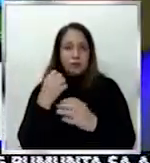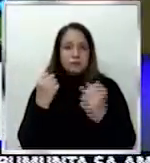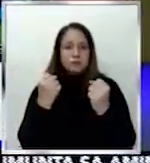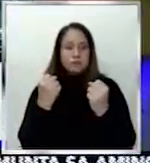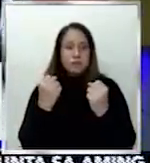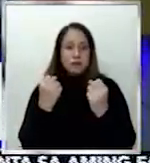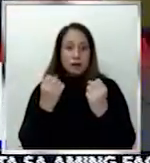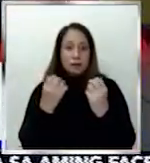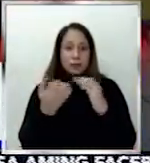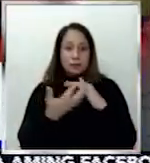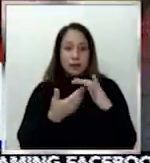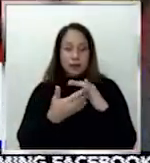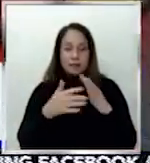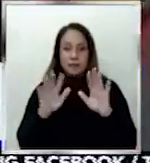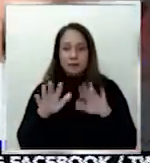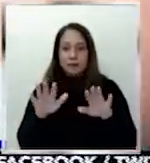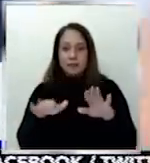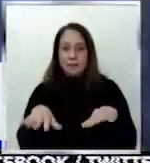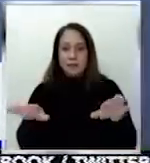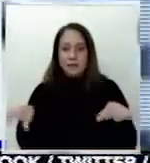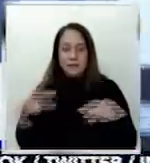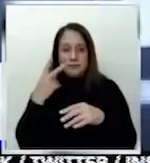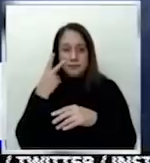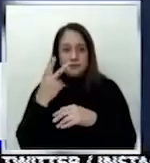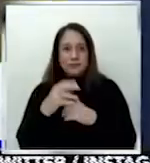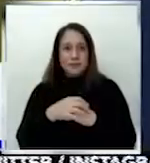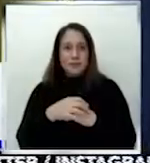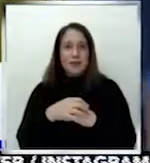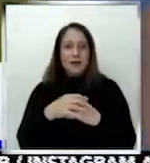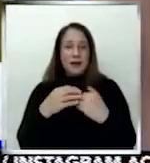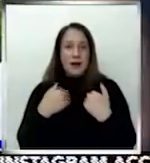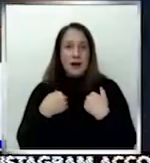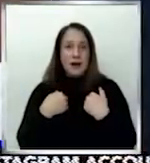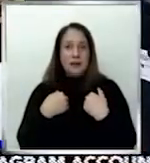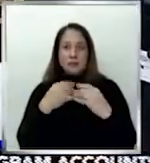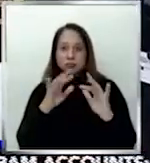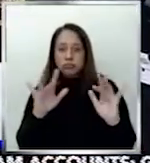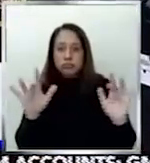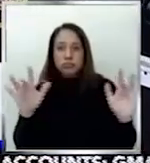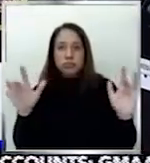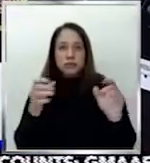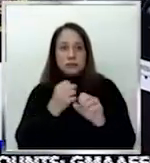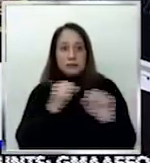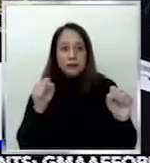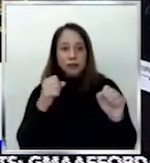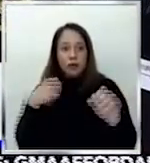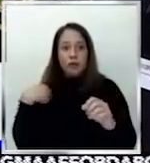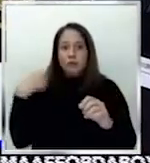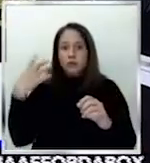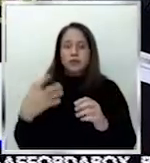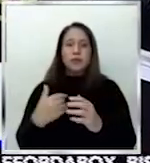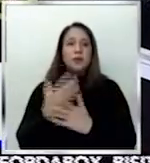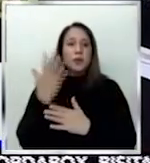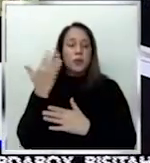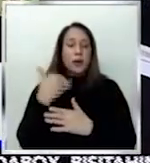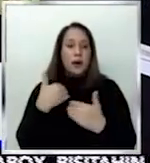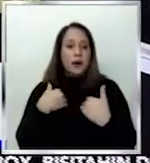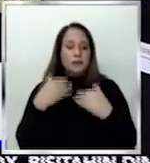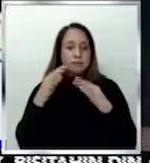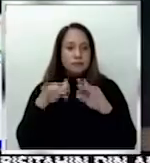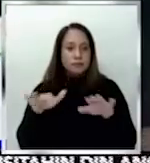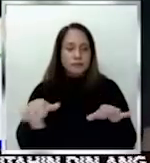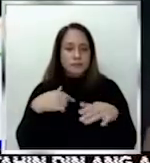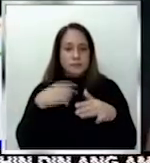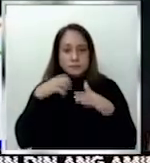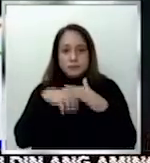customer puro bata. Napansin natin merong wala na safety officer kasi may mga bata na talaga na pumapasok.